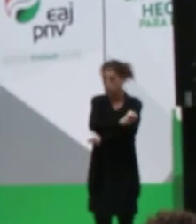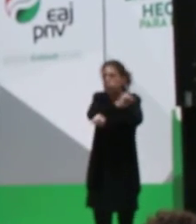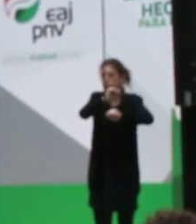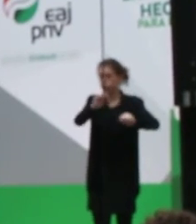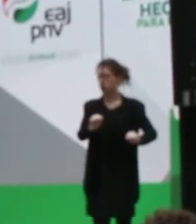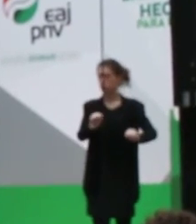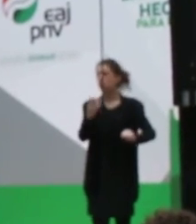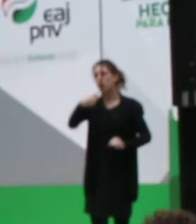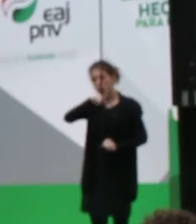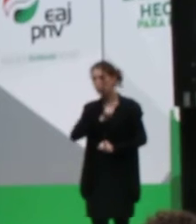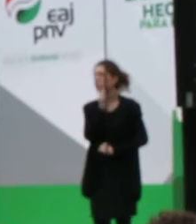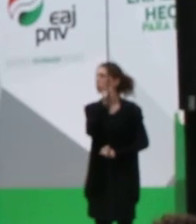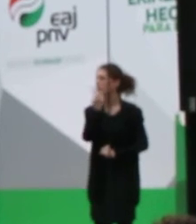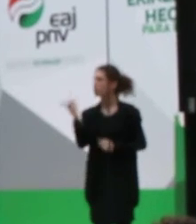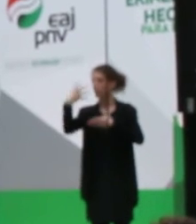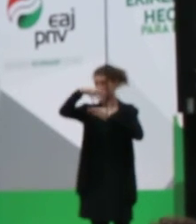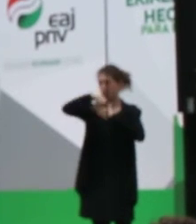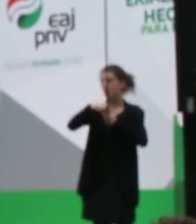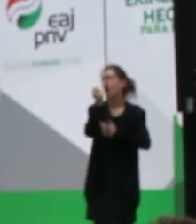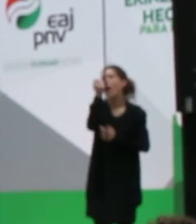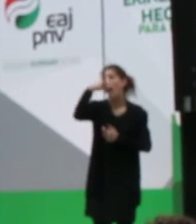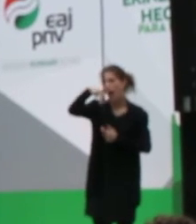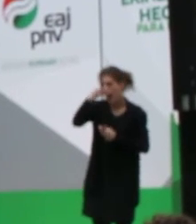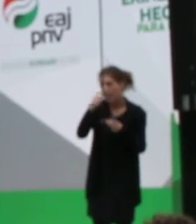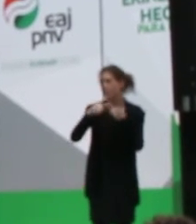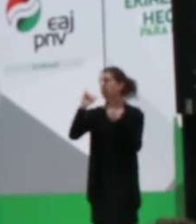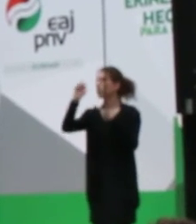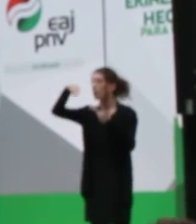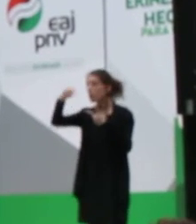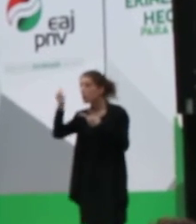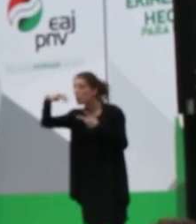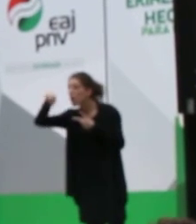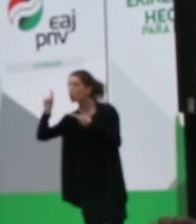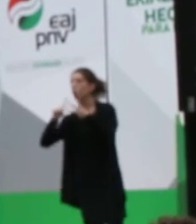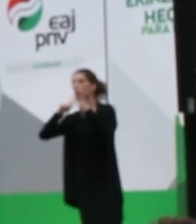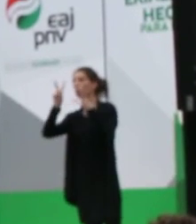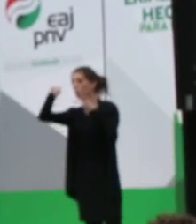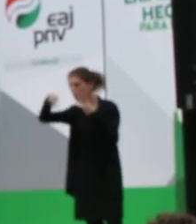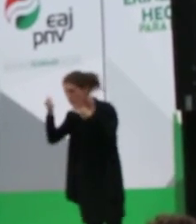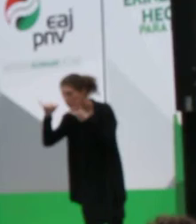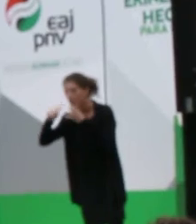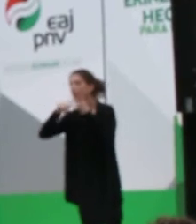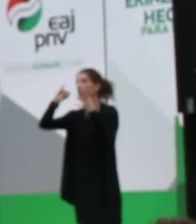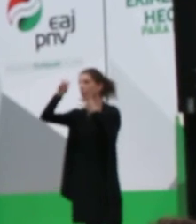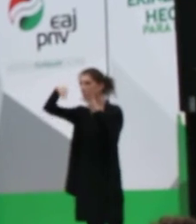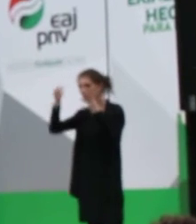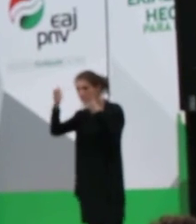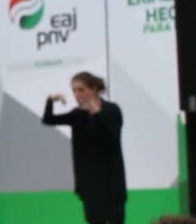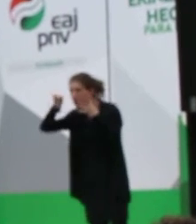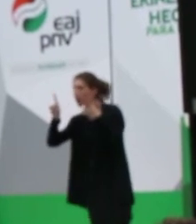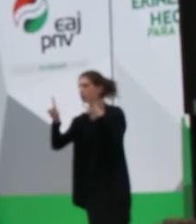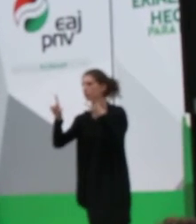pertsonak ditugu, Ana, Imanol, Unai, Imanol, lan